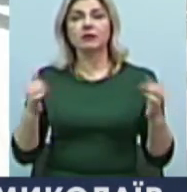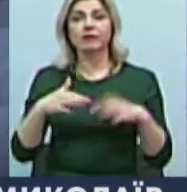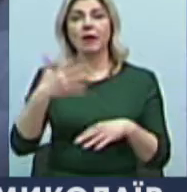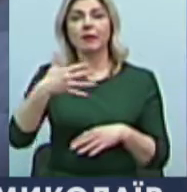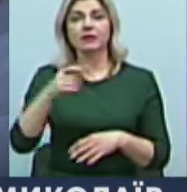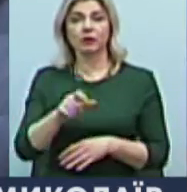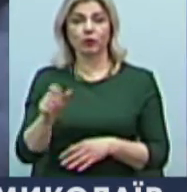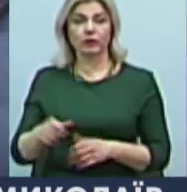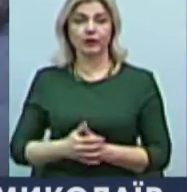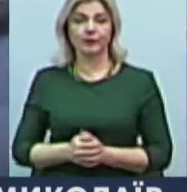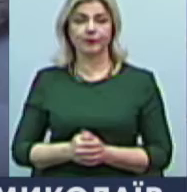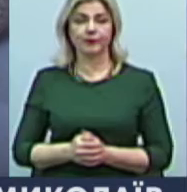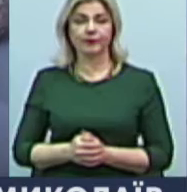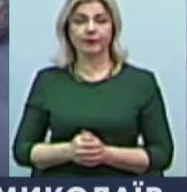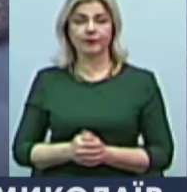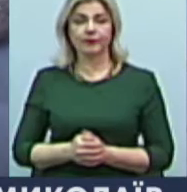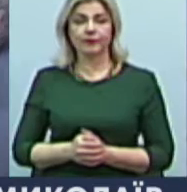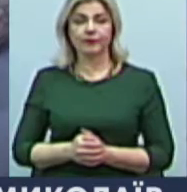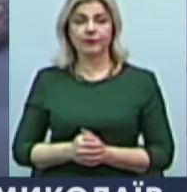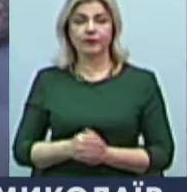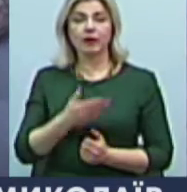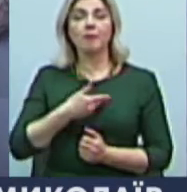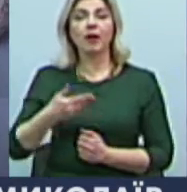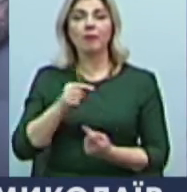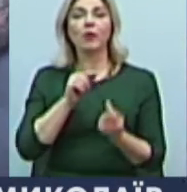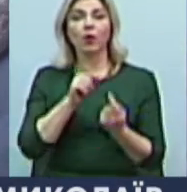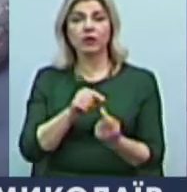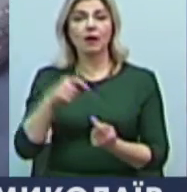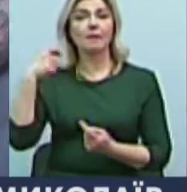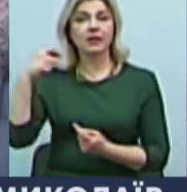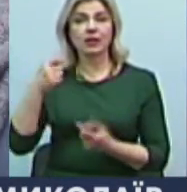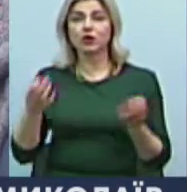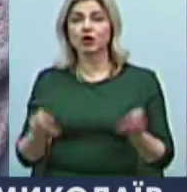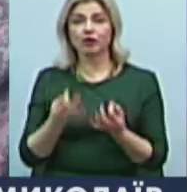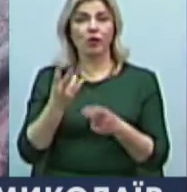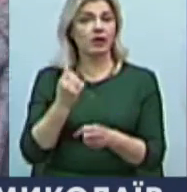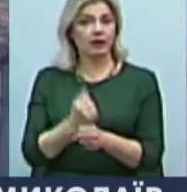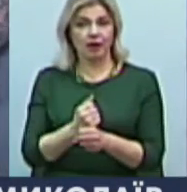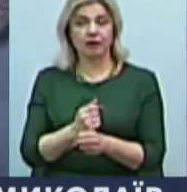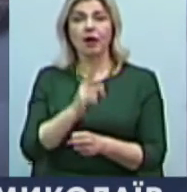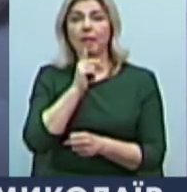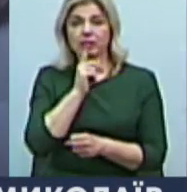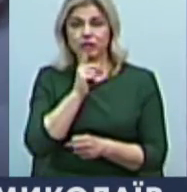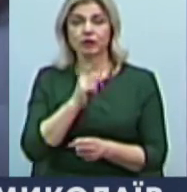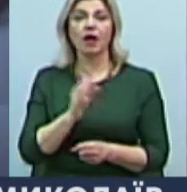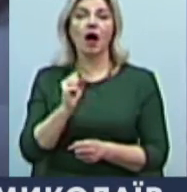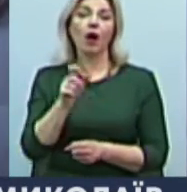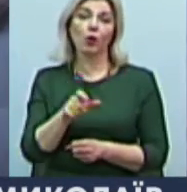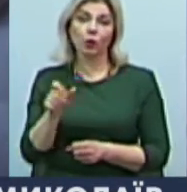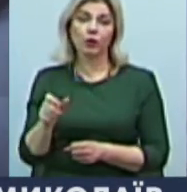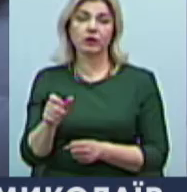осіб. Держать магазин, ми проти. Президент нічого не робить, мовчить, а люди